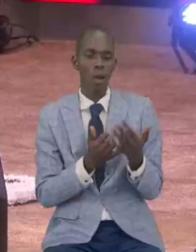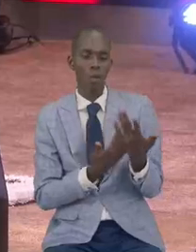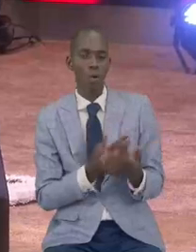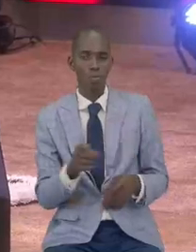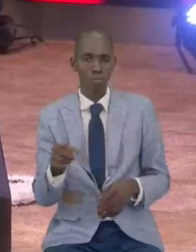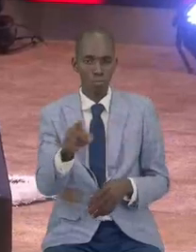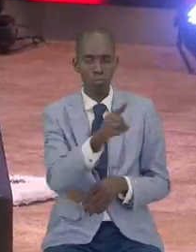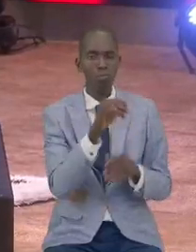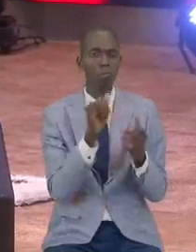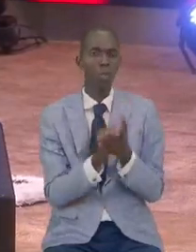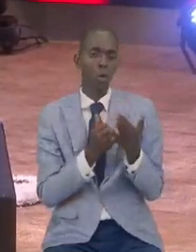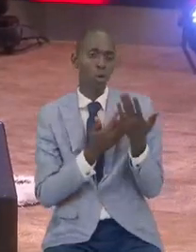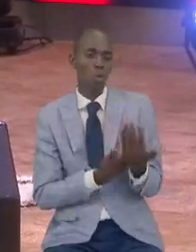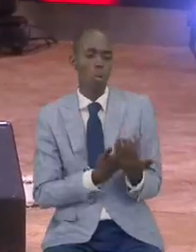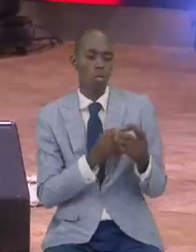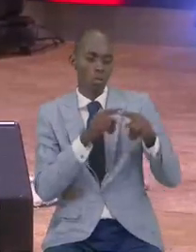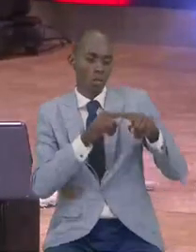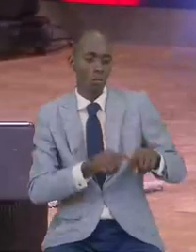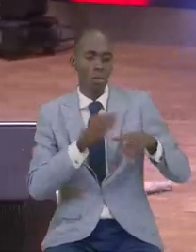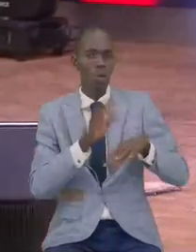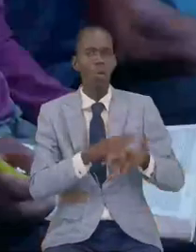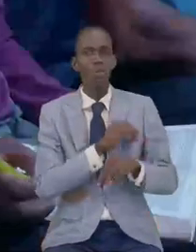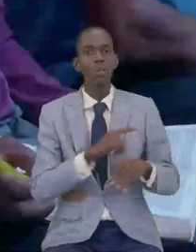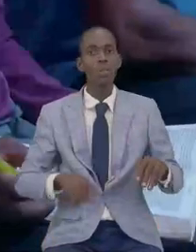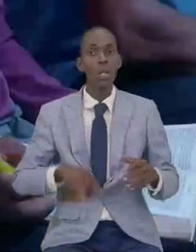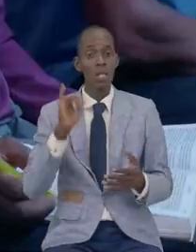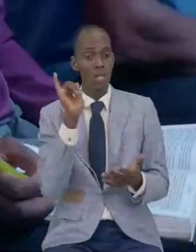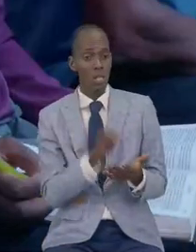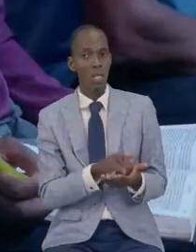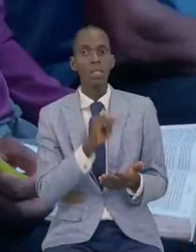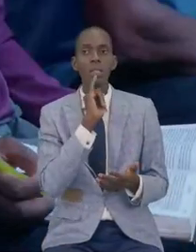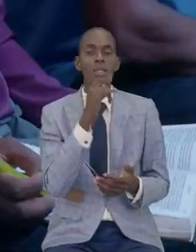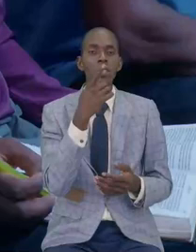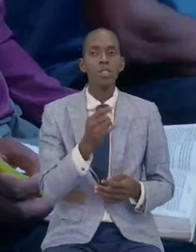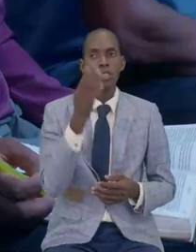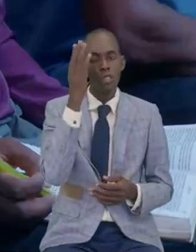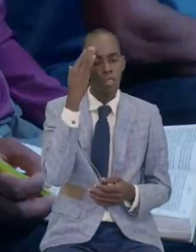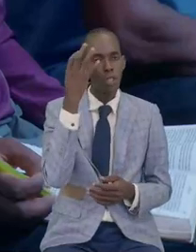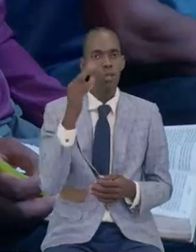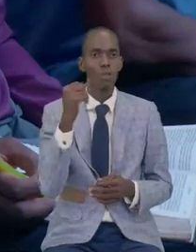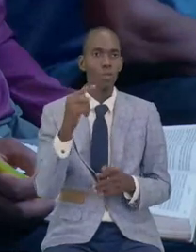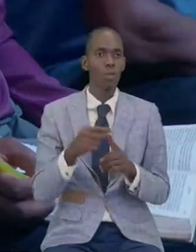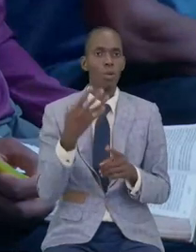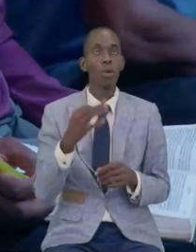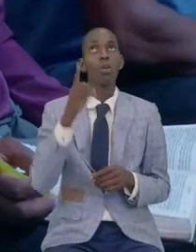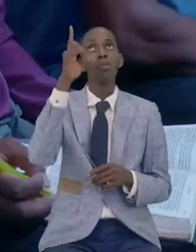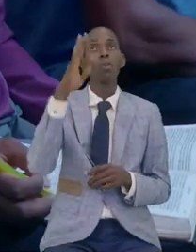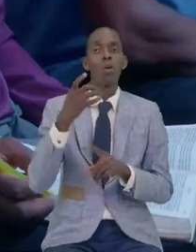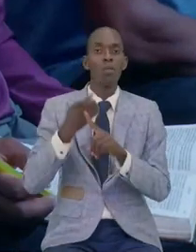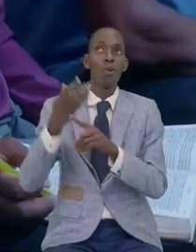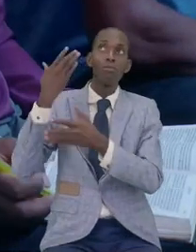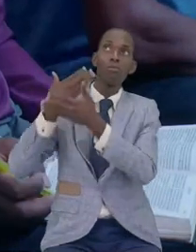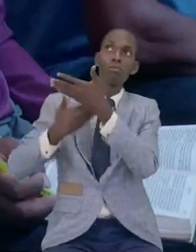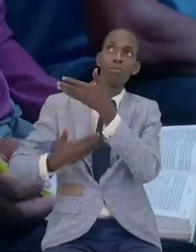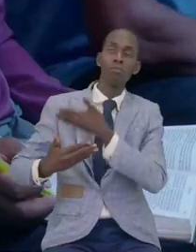se confient en l'Éternel, ça c'est la connaissance de la parole de Dieu de génération en